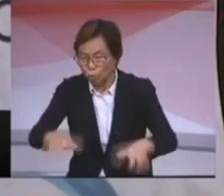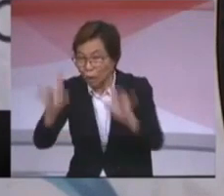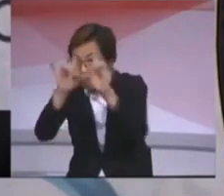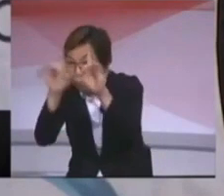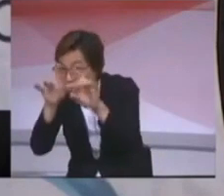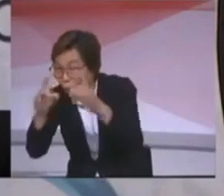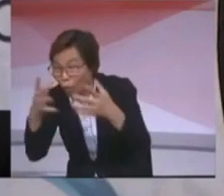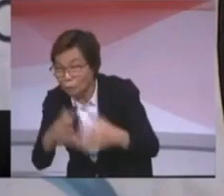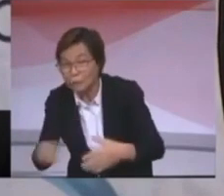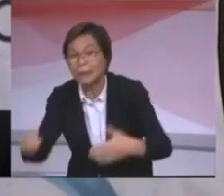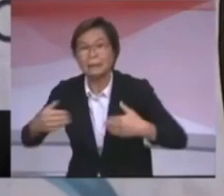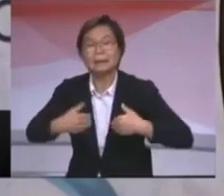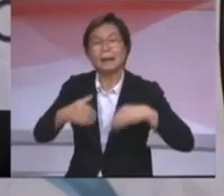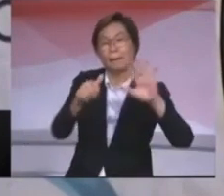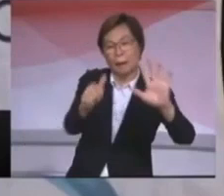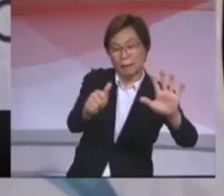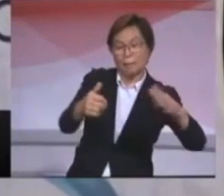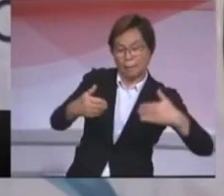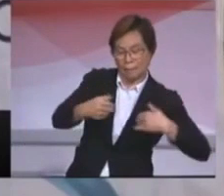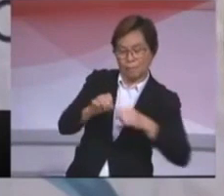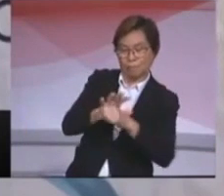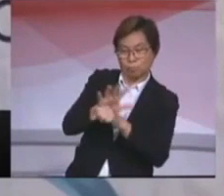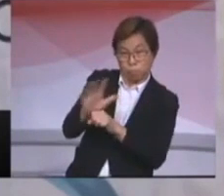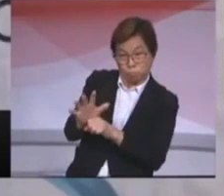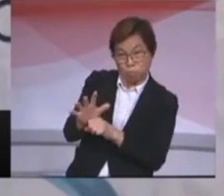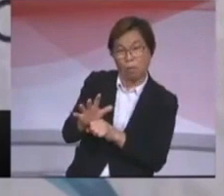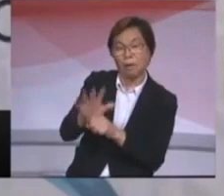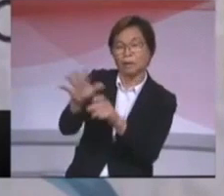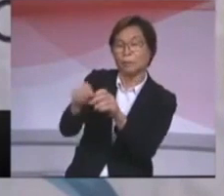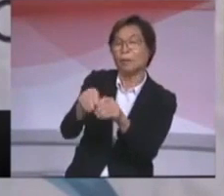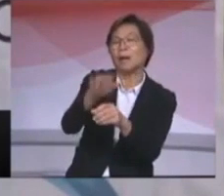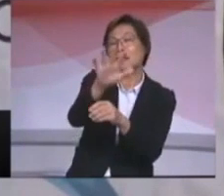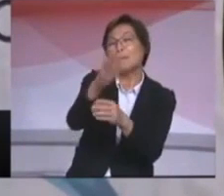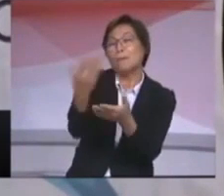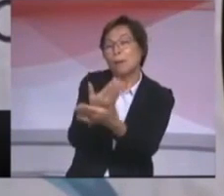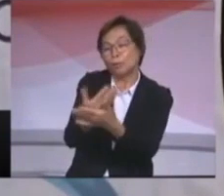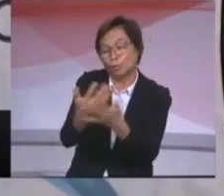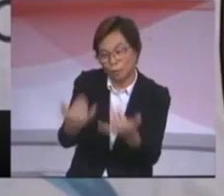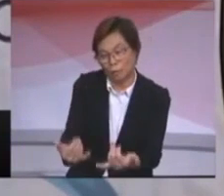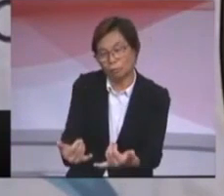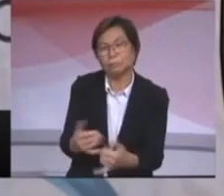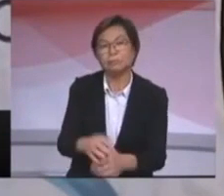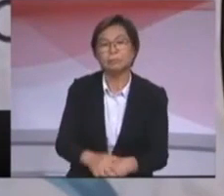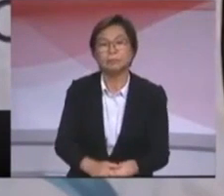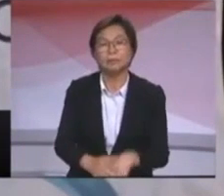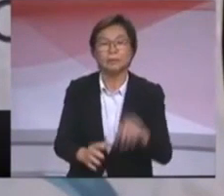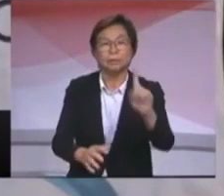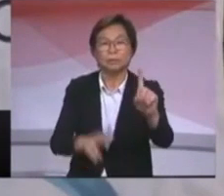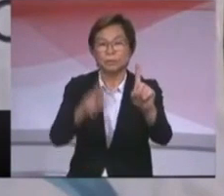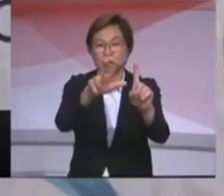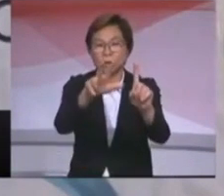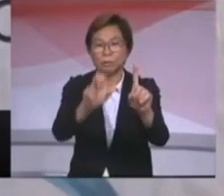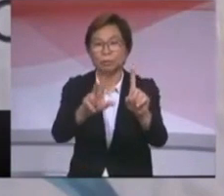disaring, di mana 6 kes dikesan positif COVID-19 termasuk 5 kes baru pada hari ini dan